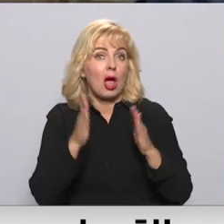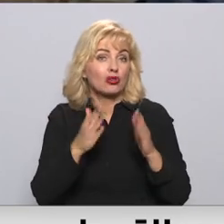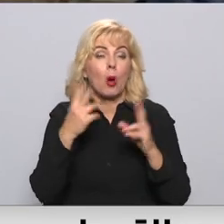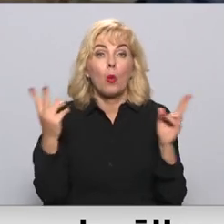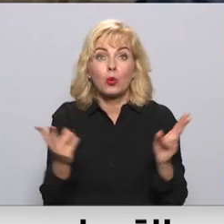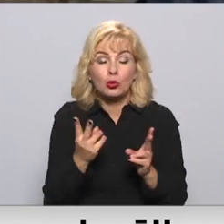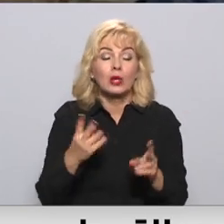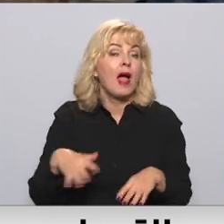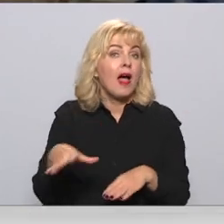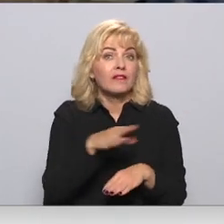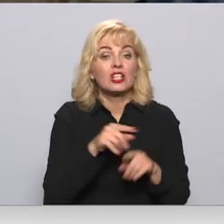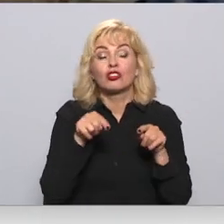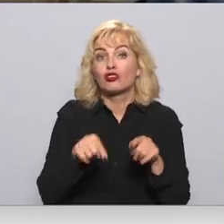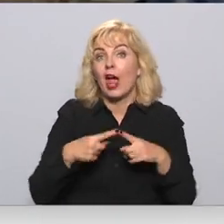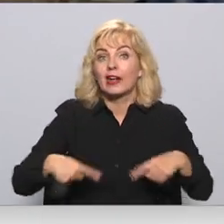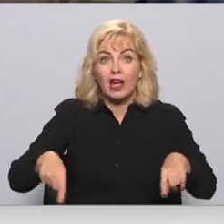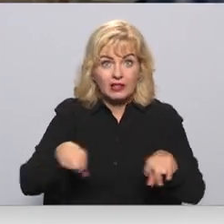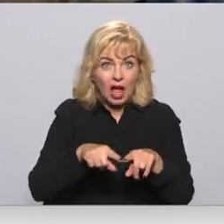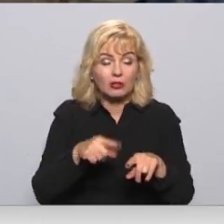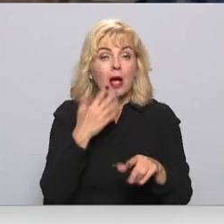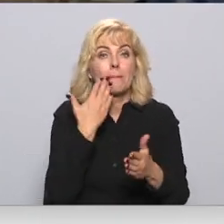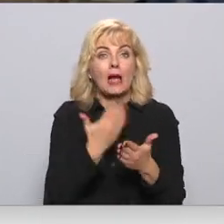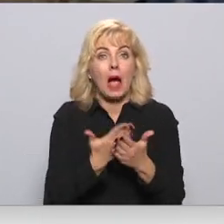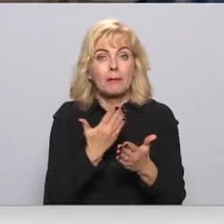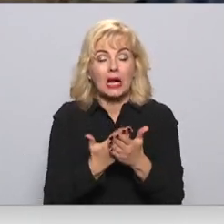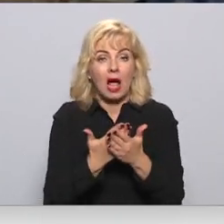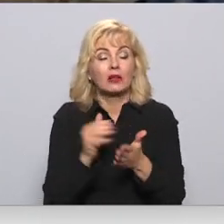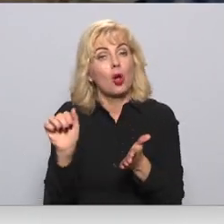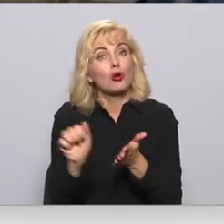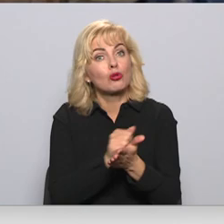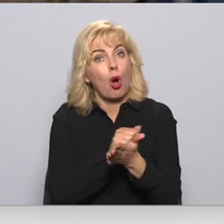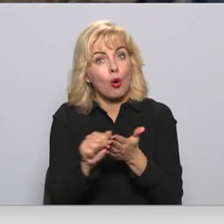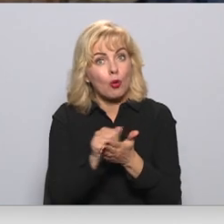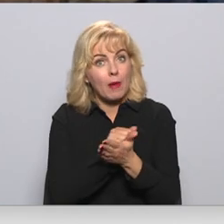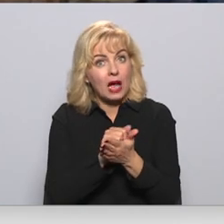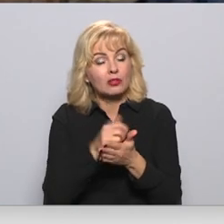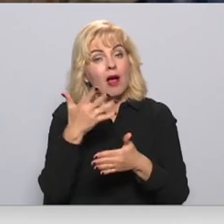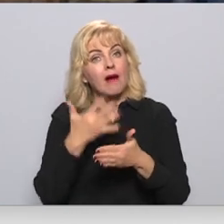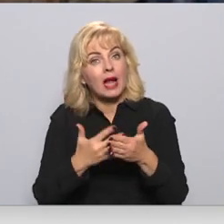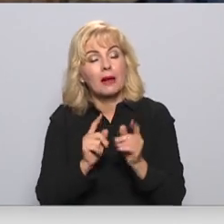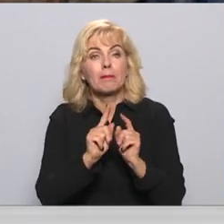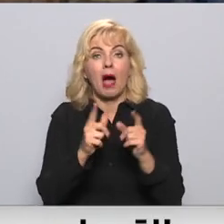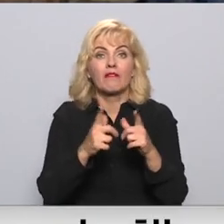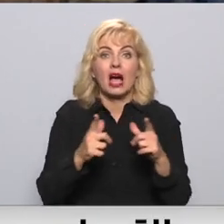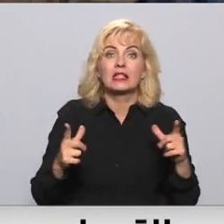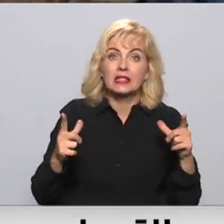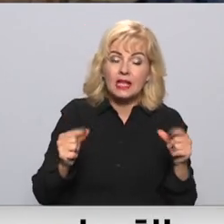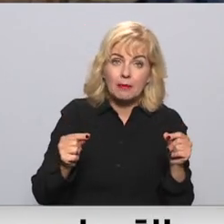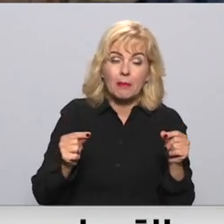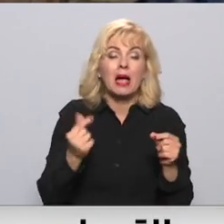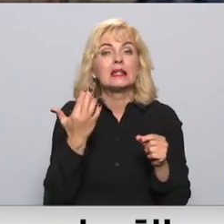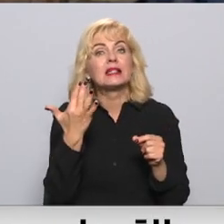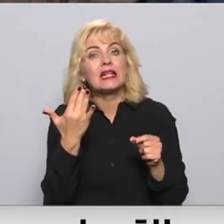Par visu, kas ir šī teritorijā, būs jāuzrāda dokumenti, rēķini, pavadzīmes ar